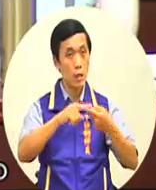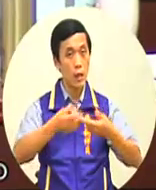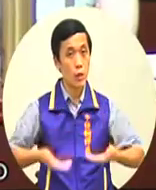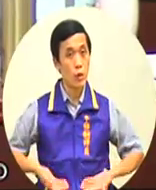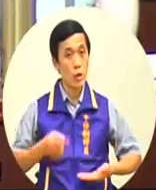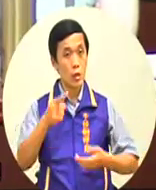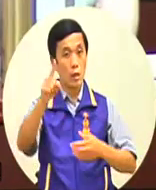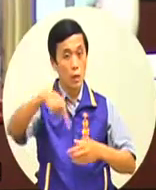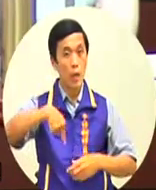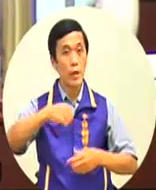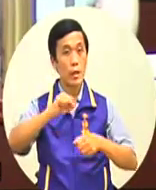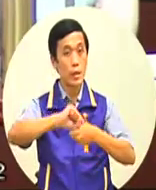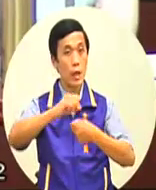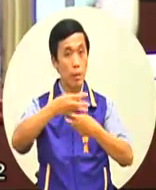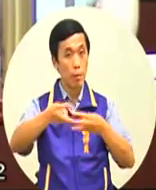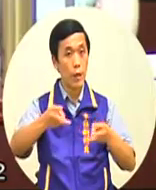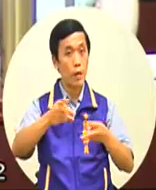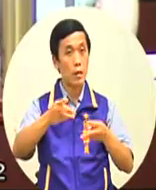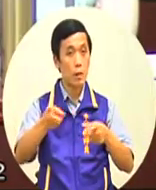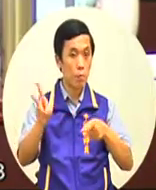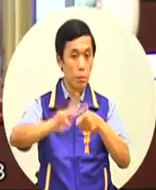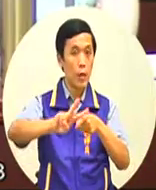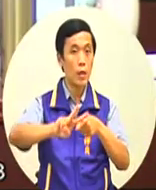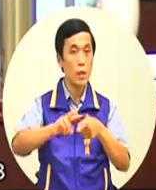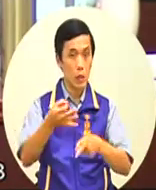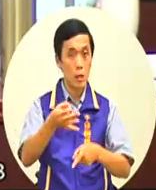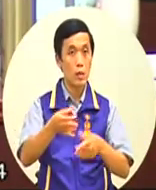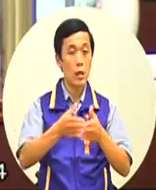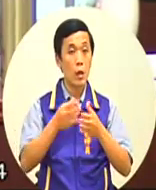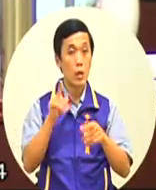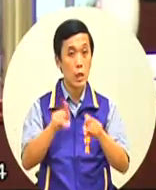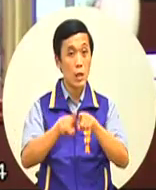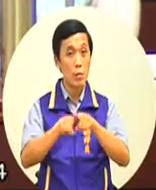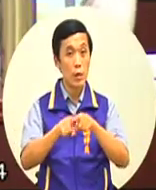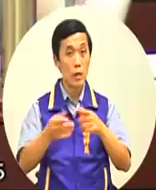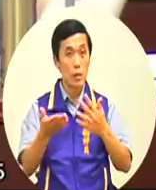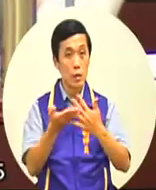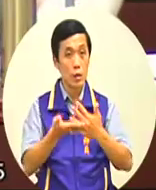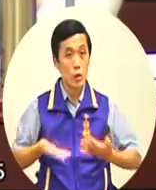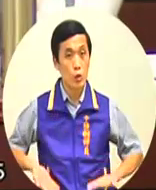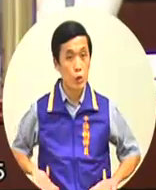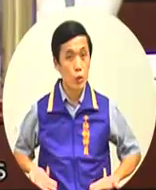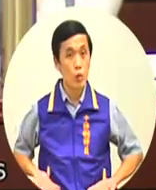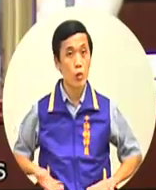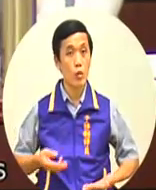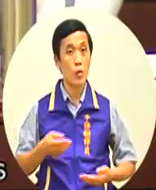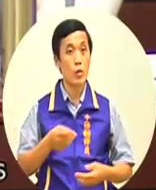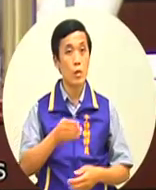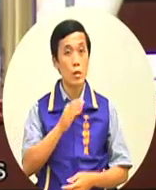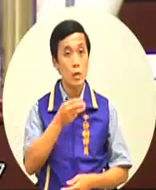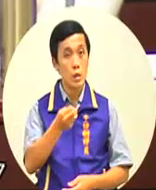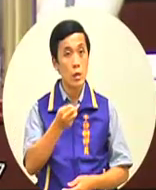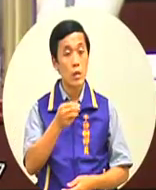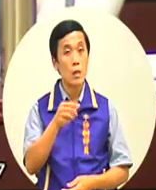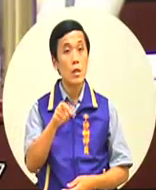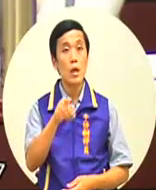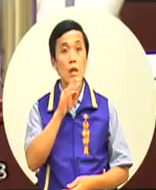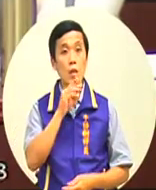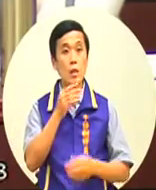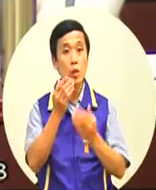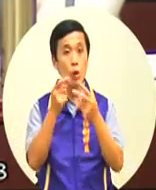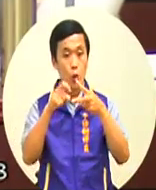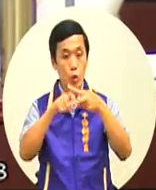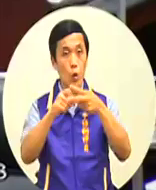班，那个才要加倍。如果是一般的休假日， 我讲伊是他是工读